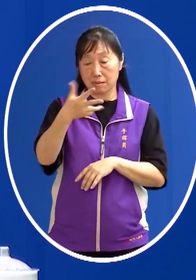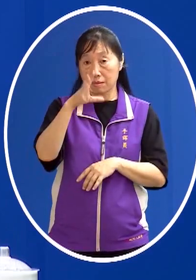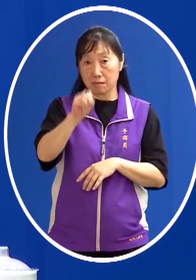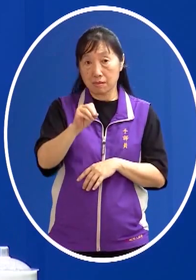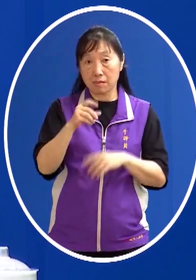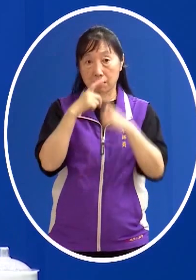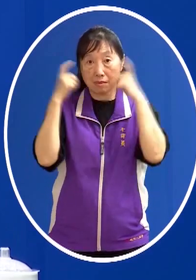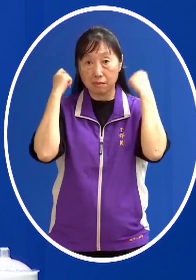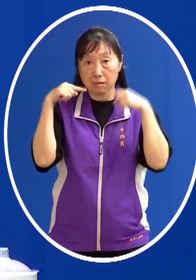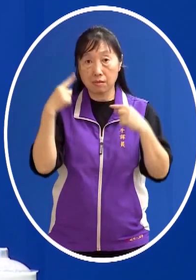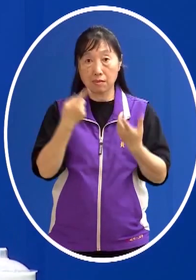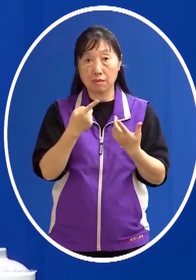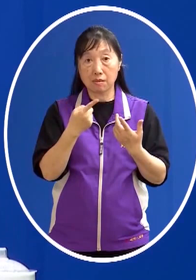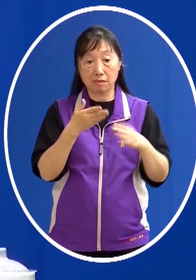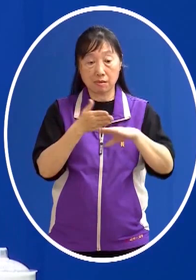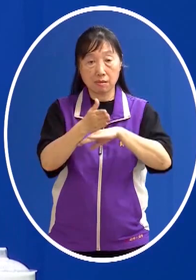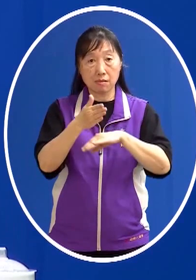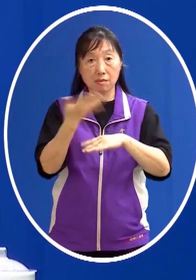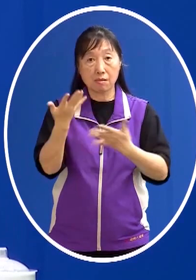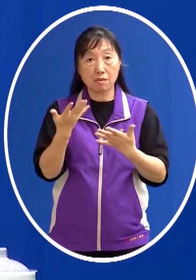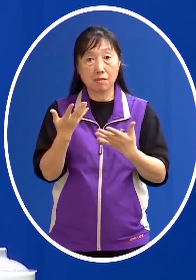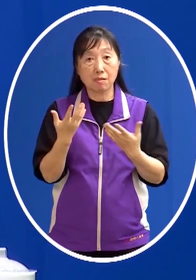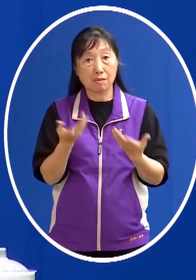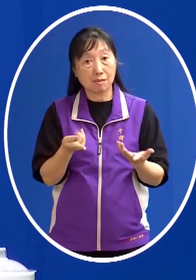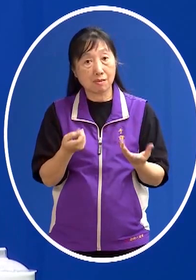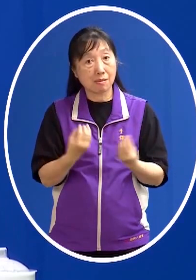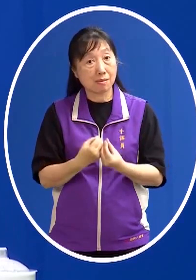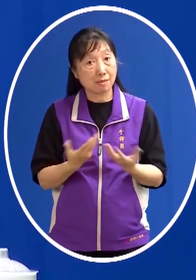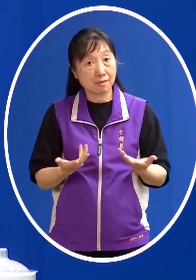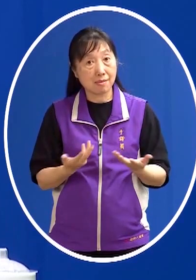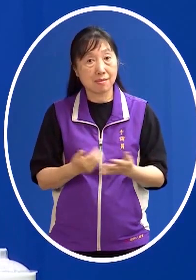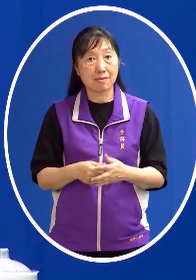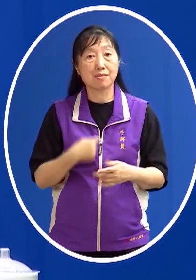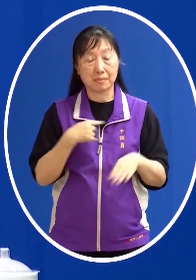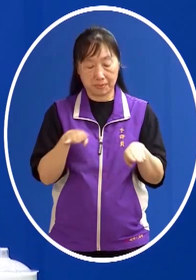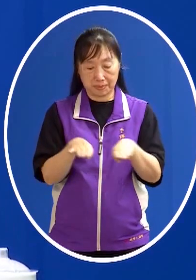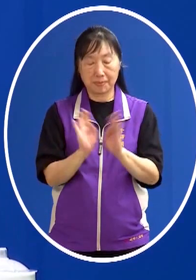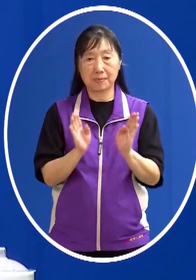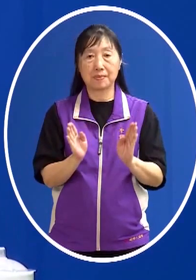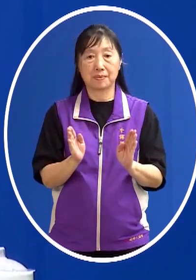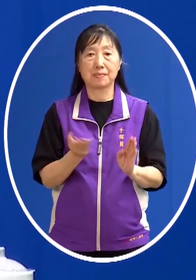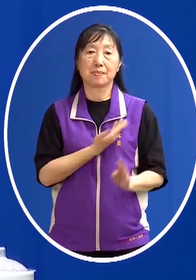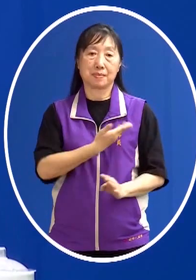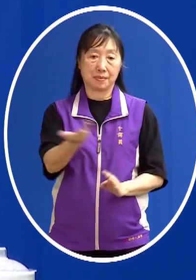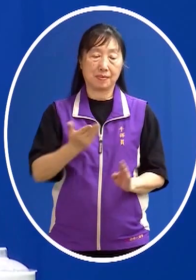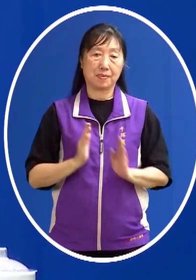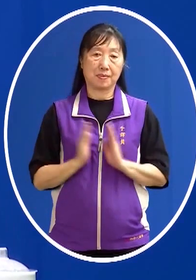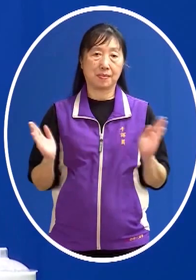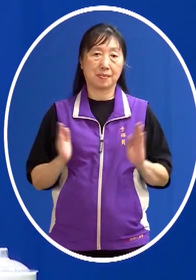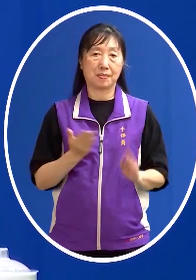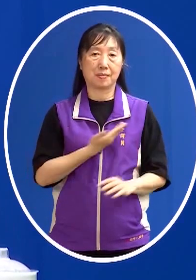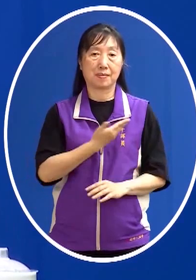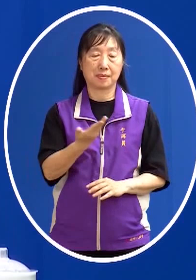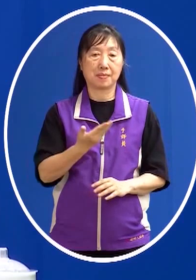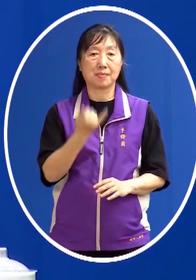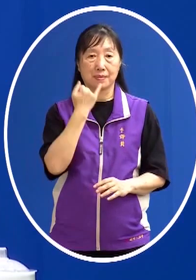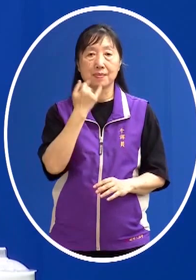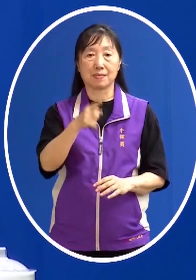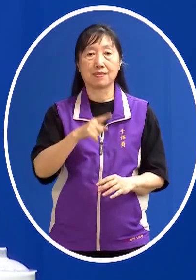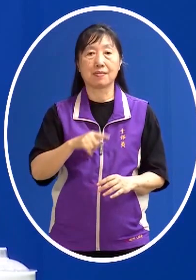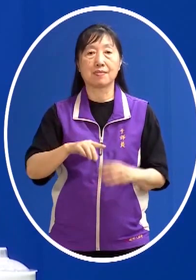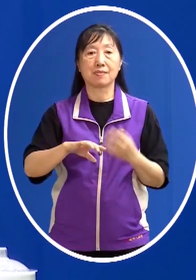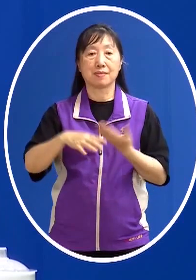800万片以上的额外的产能，这时候我们就来开放这些口罩来内外